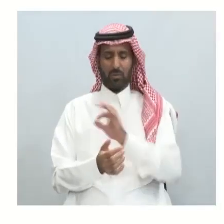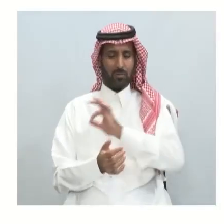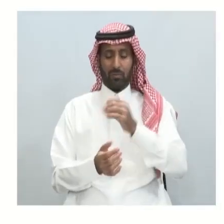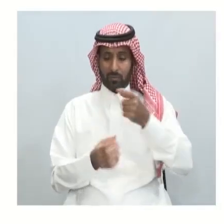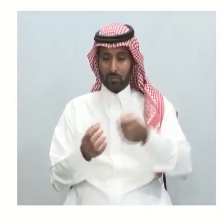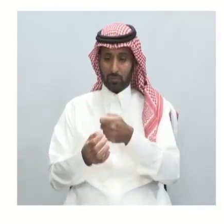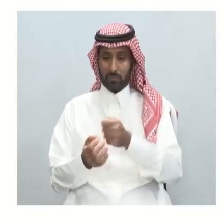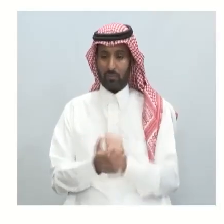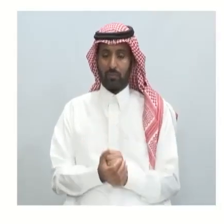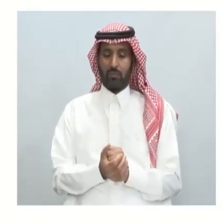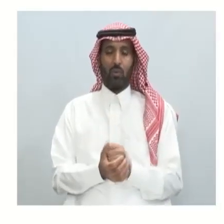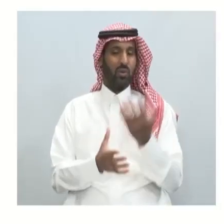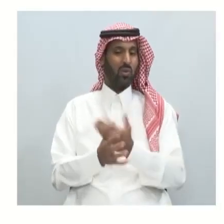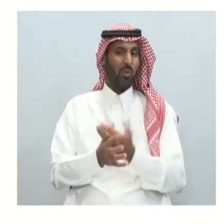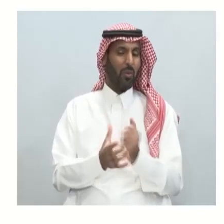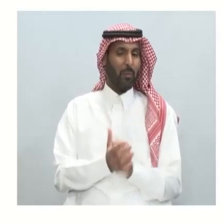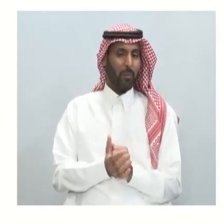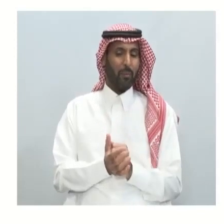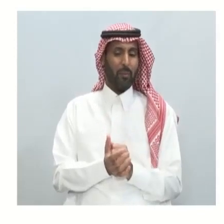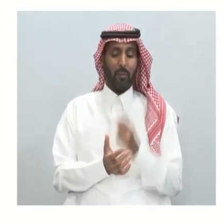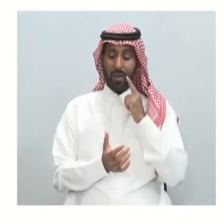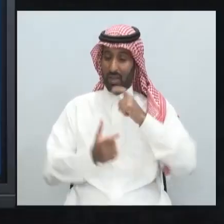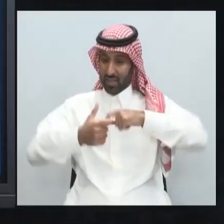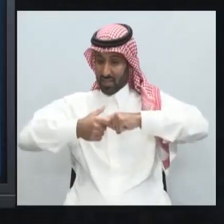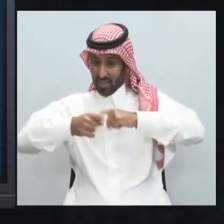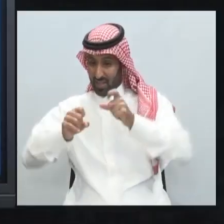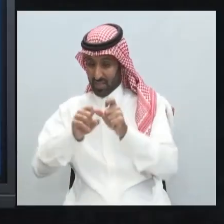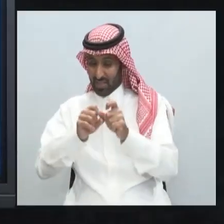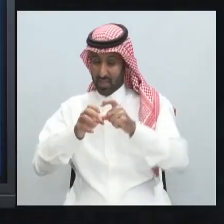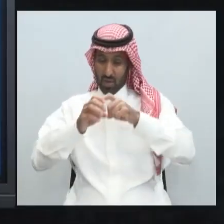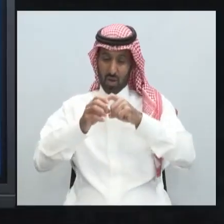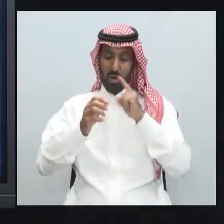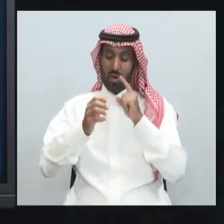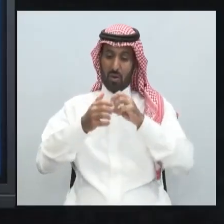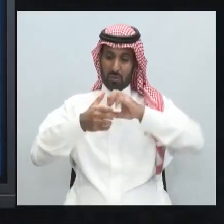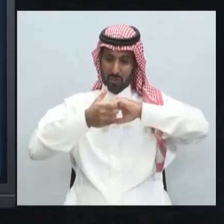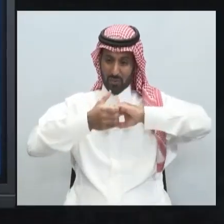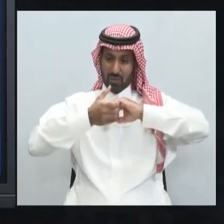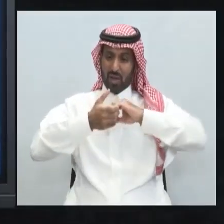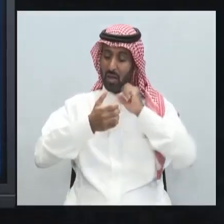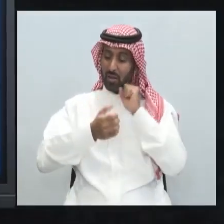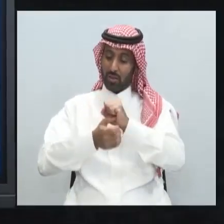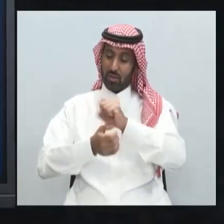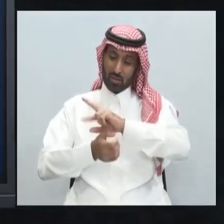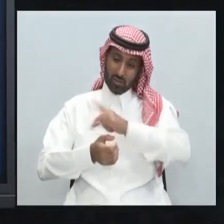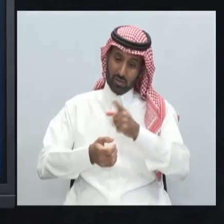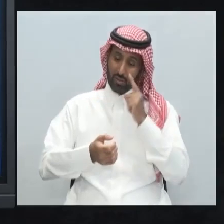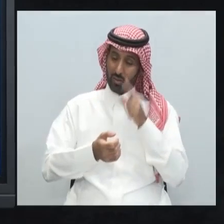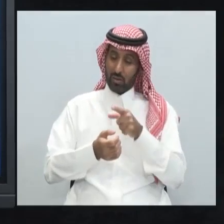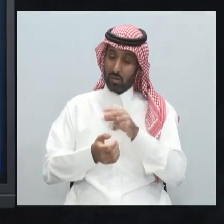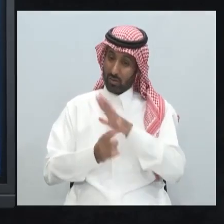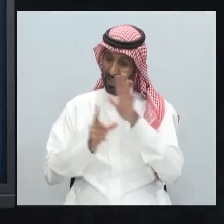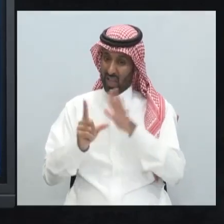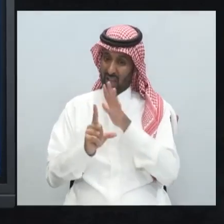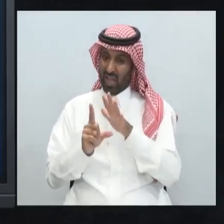ذلك هل يؤثر نوع الروابط روابط المركب في خواصه هل يؤثر هل